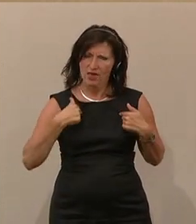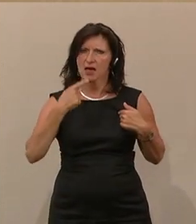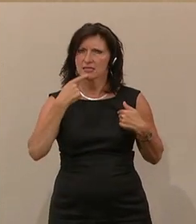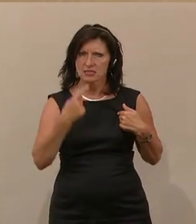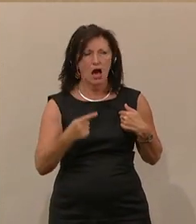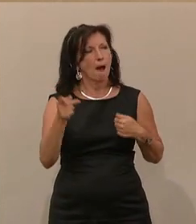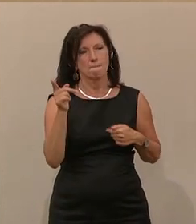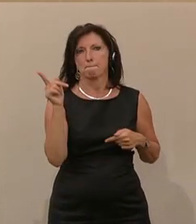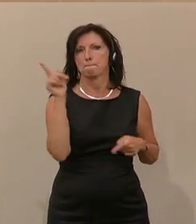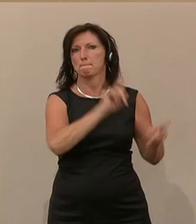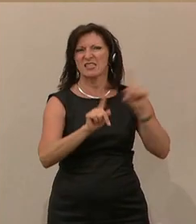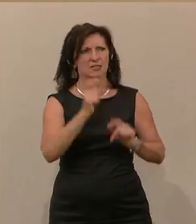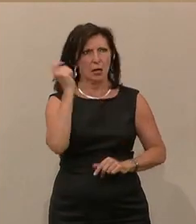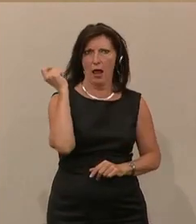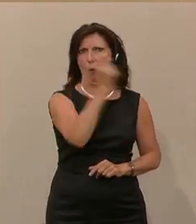werden